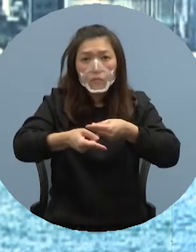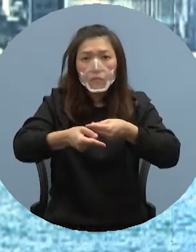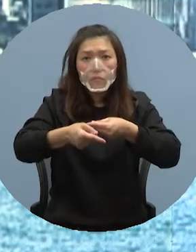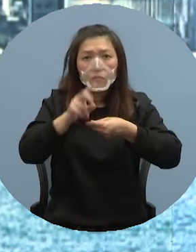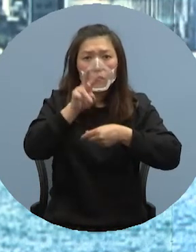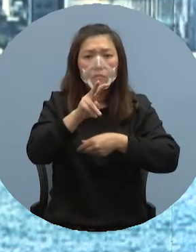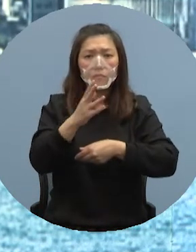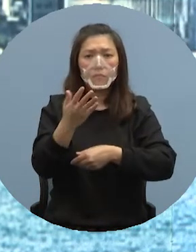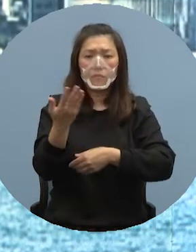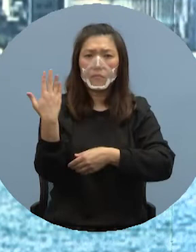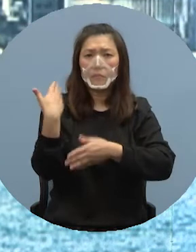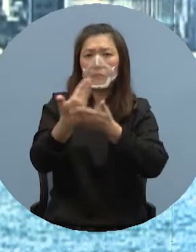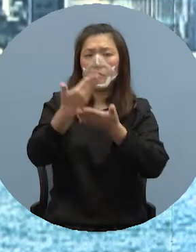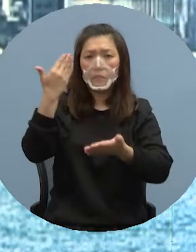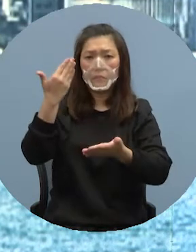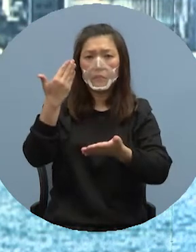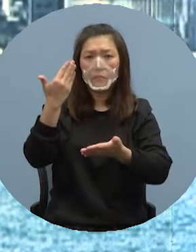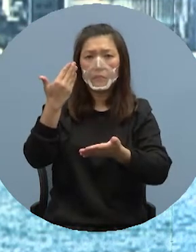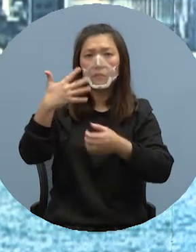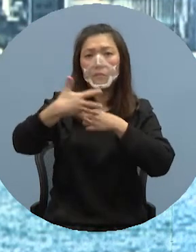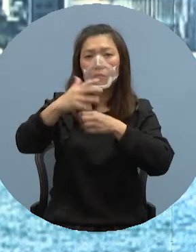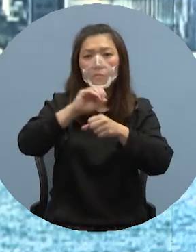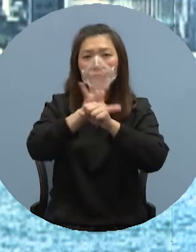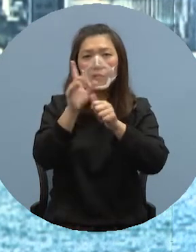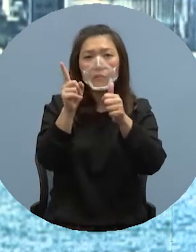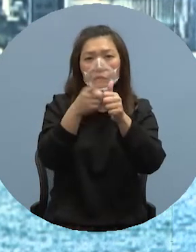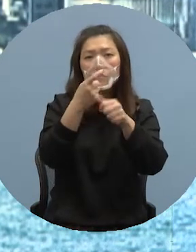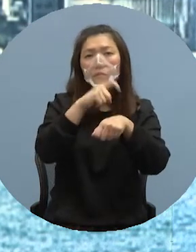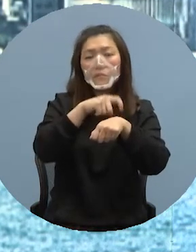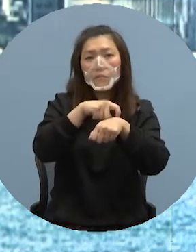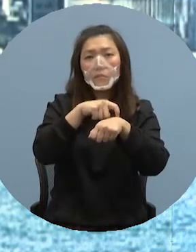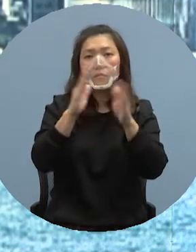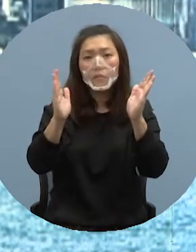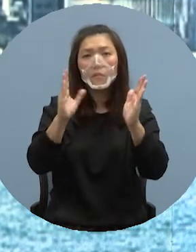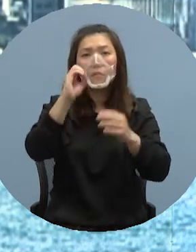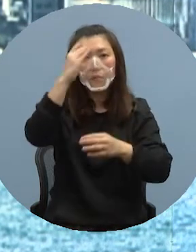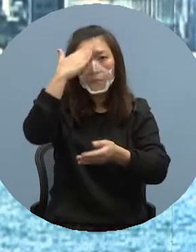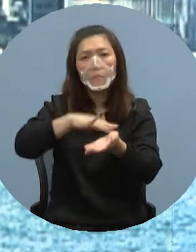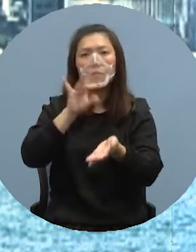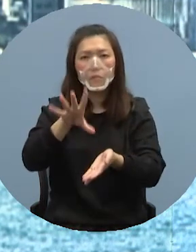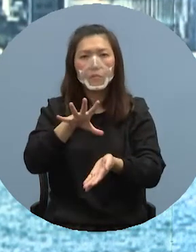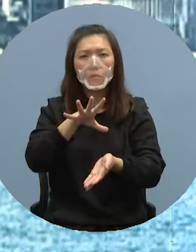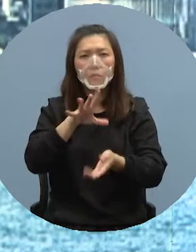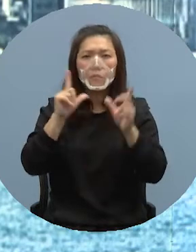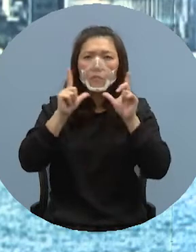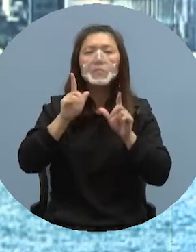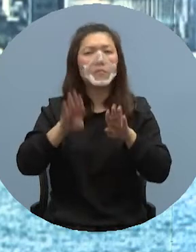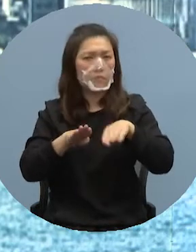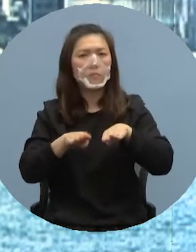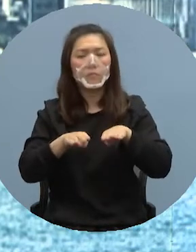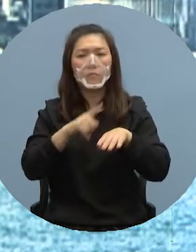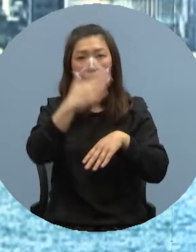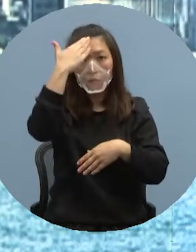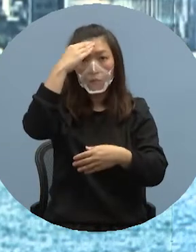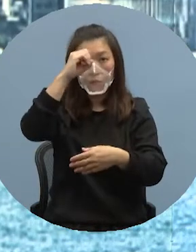其實都是跟我們較早前即是第五波初期的時候知道的 Omicron 的特性其實就差不多的，因為